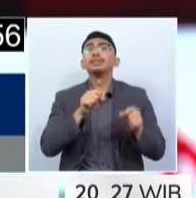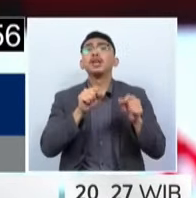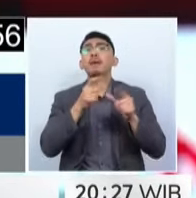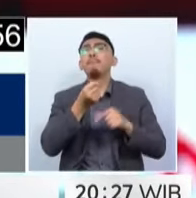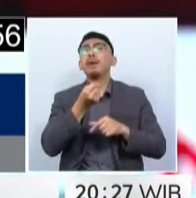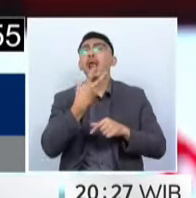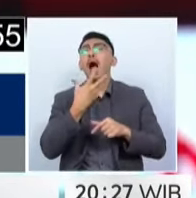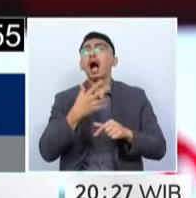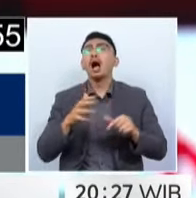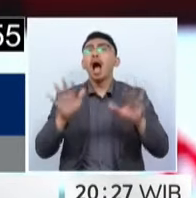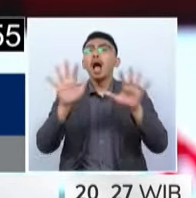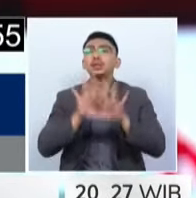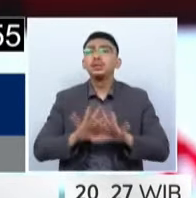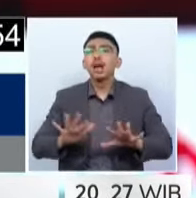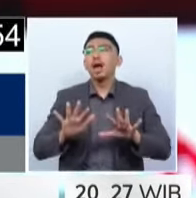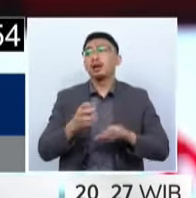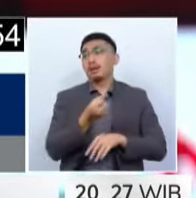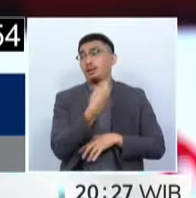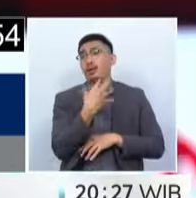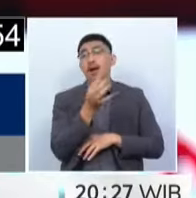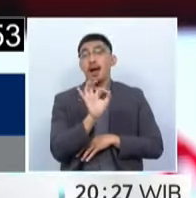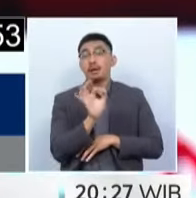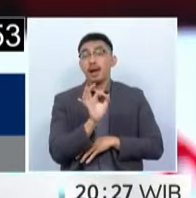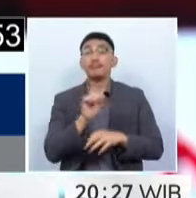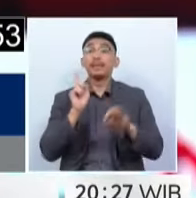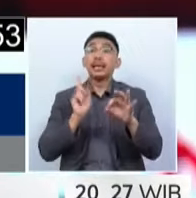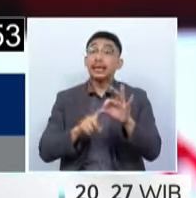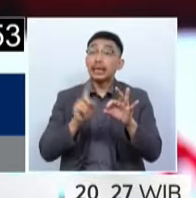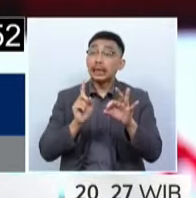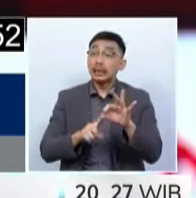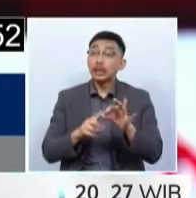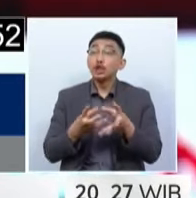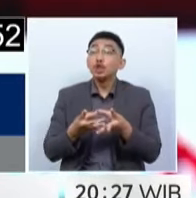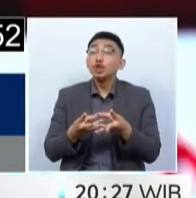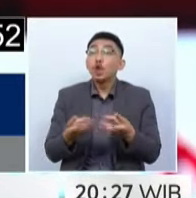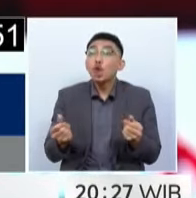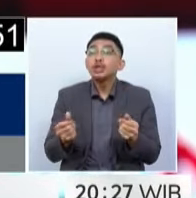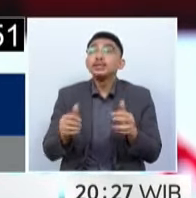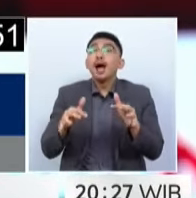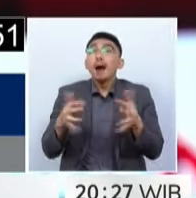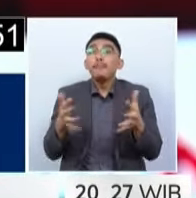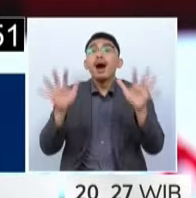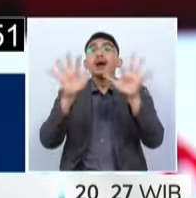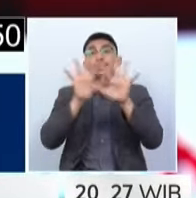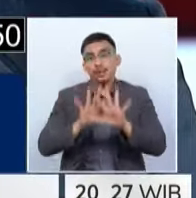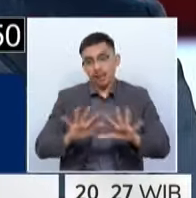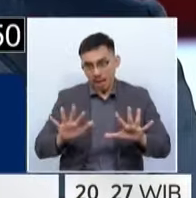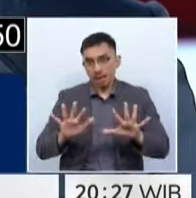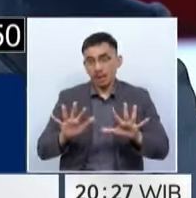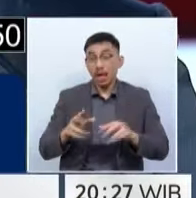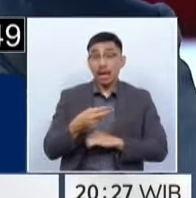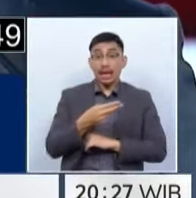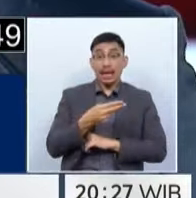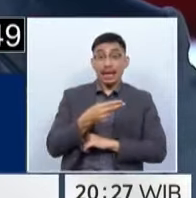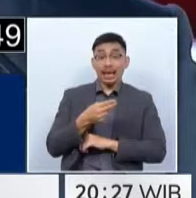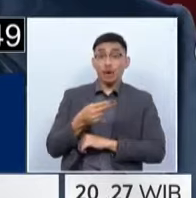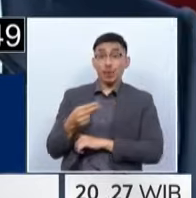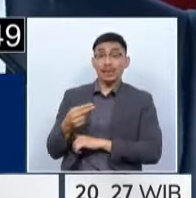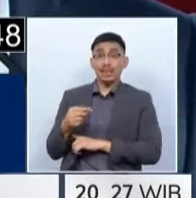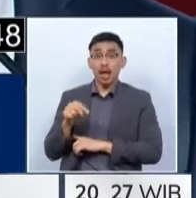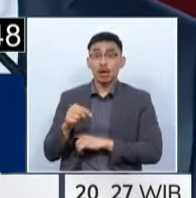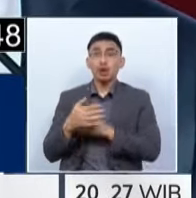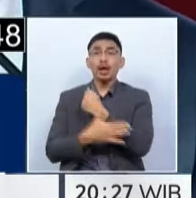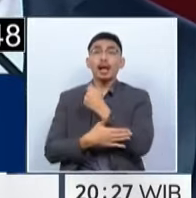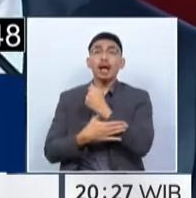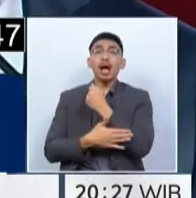padahal kata kuncinya di dalam menyelesaikan persoalan ini adal ASEAN dan Indonesia negara terbesar di ASEAN pendiri ASEAN